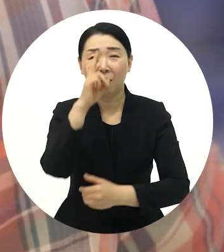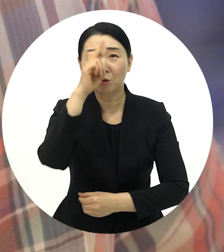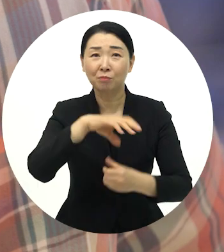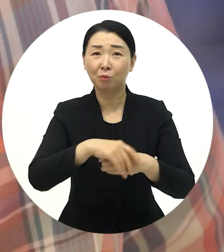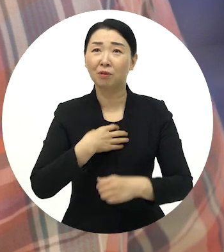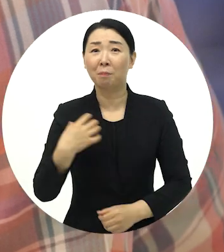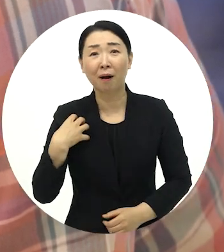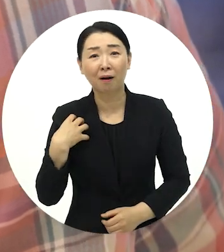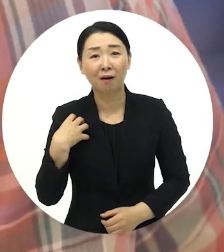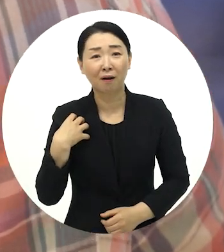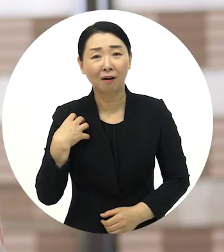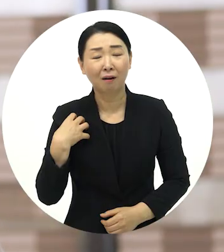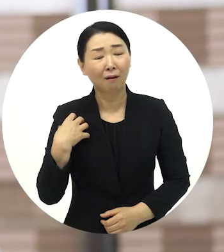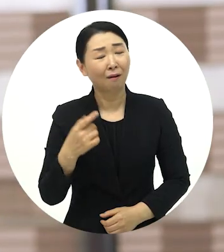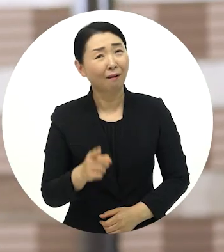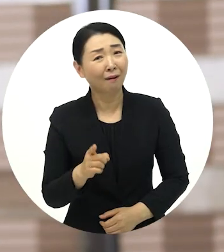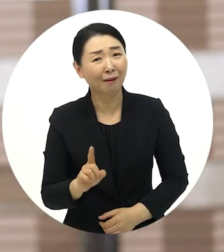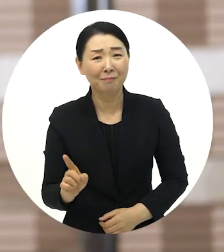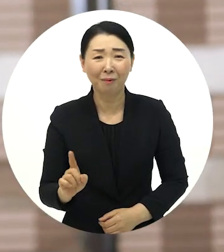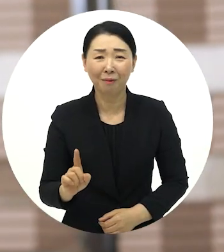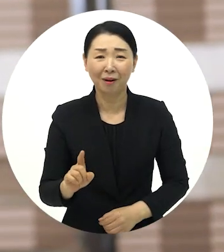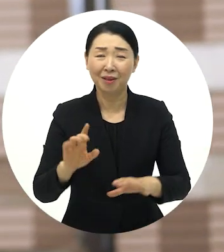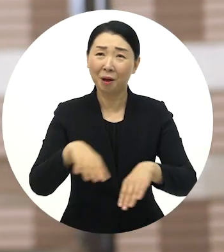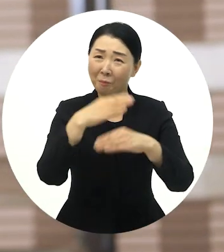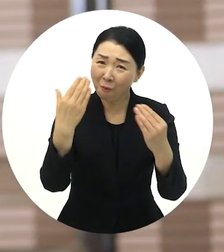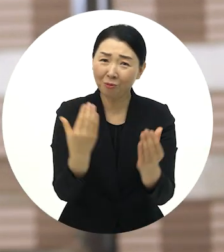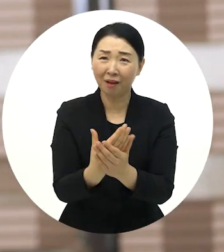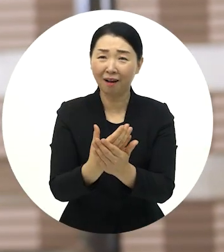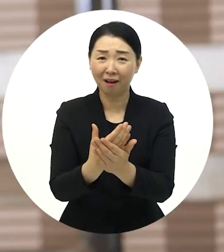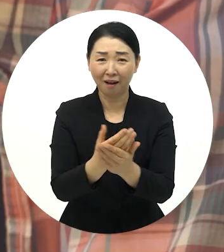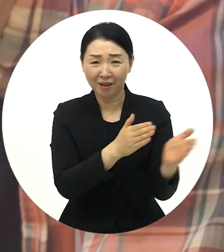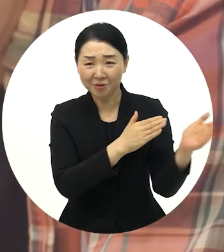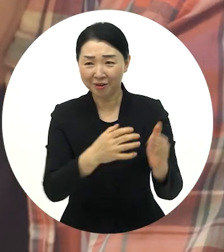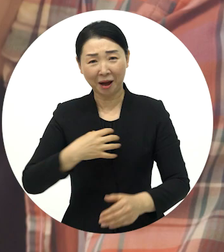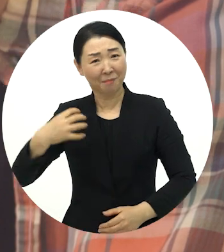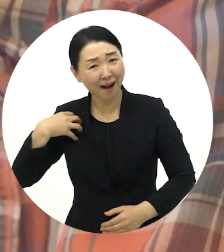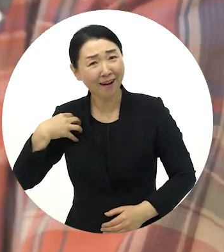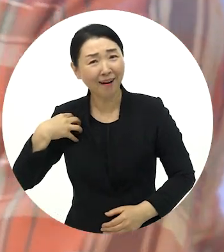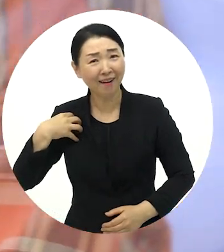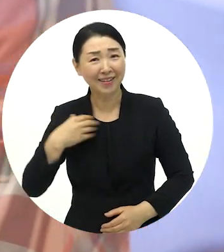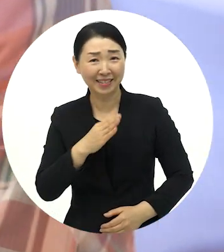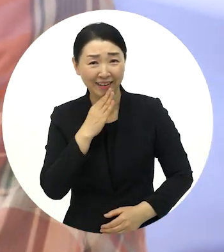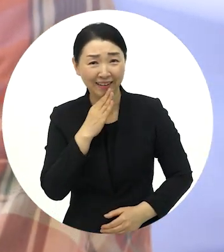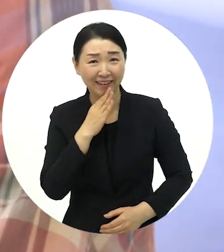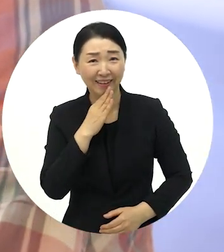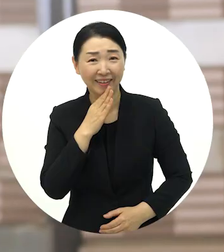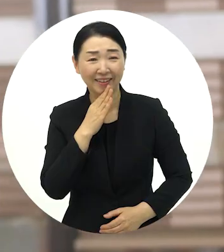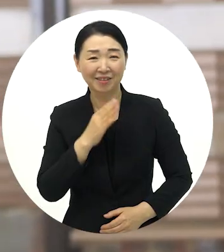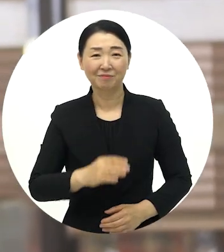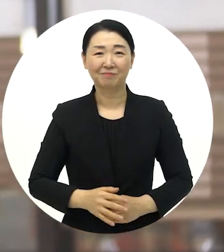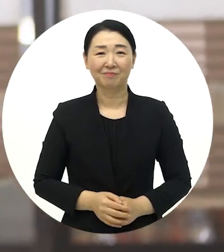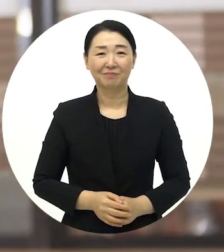아까 점심 설거지도 내가 하고. 어? 야, 이거를 지금 내가 다 치워야 된다고? 어? 와, 이게 실화가.